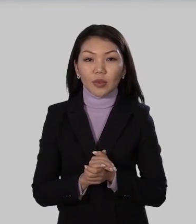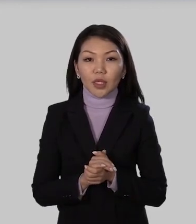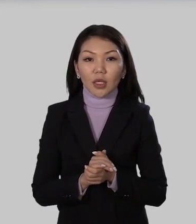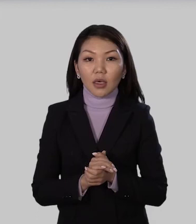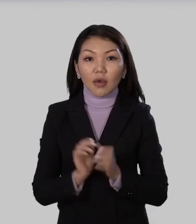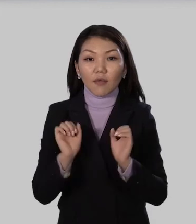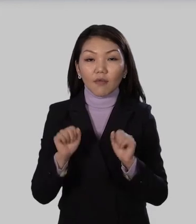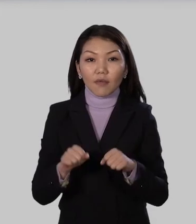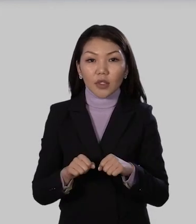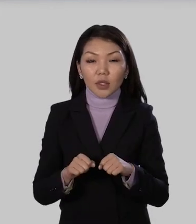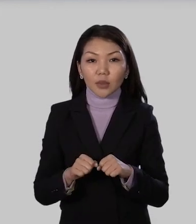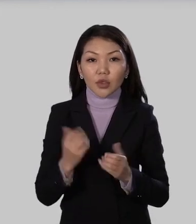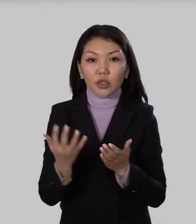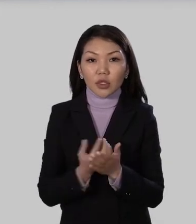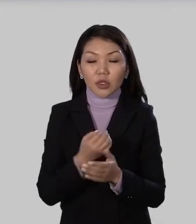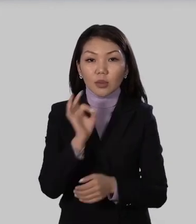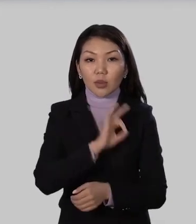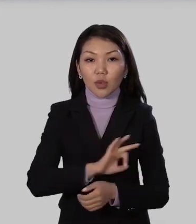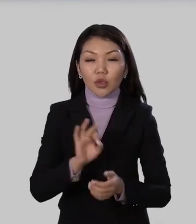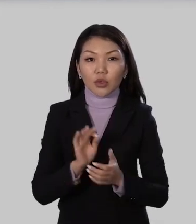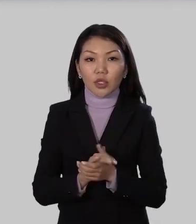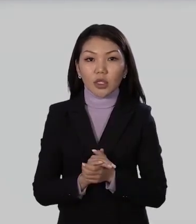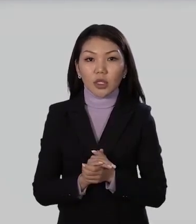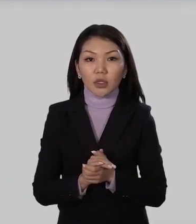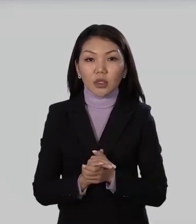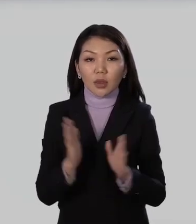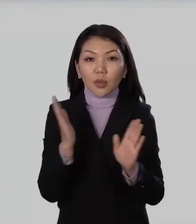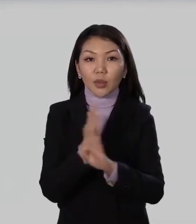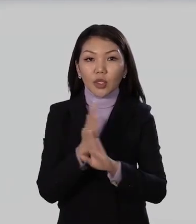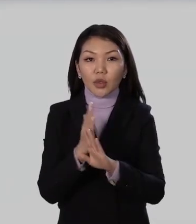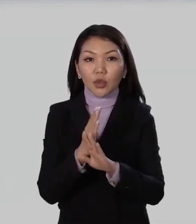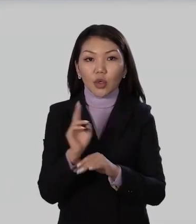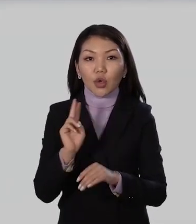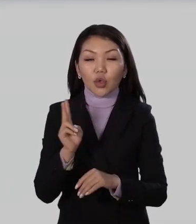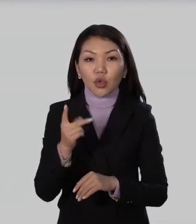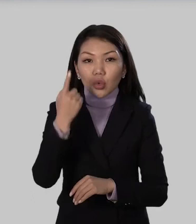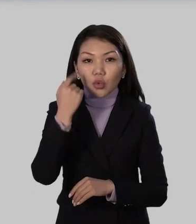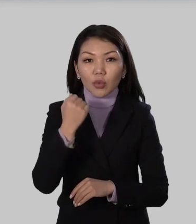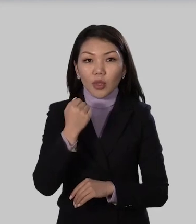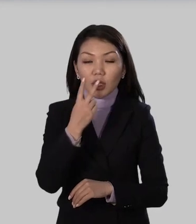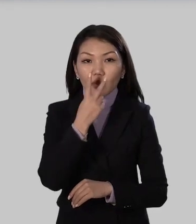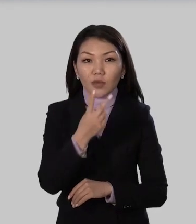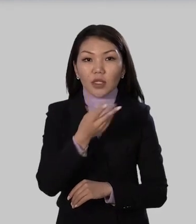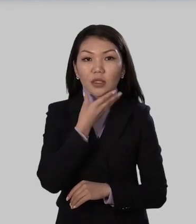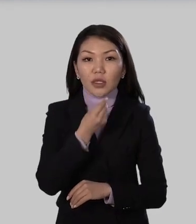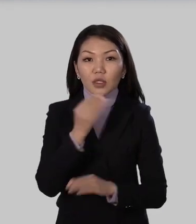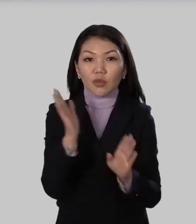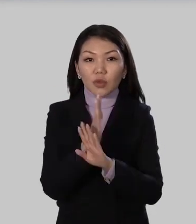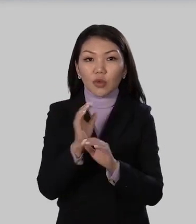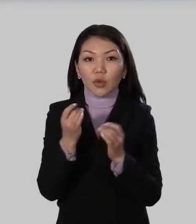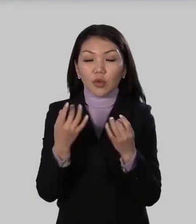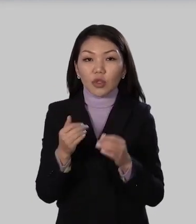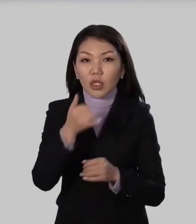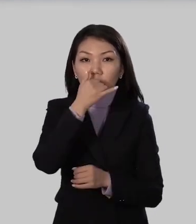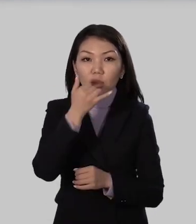Не упускайте возможности насладиться ее творениями. Тот, кто умеет видеть красоту в природе, просто не может